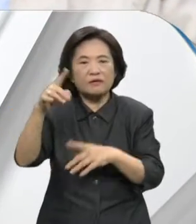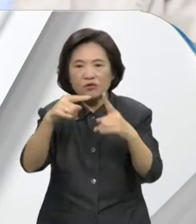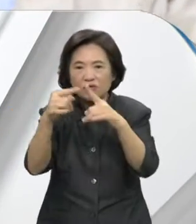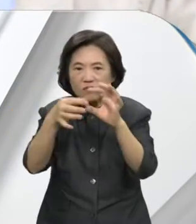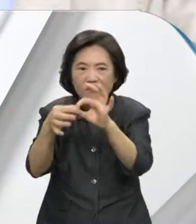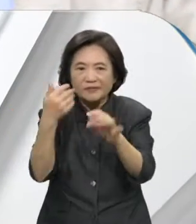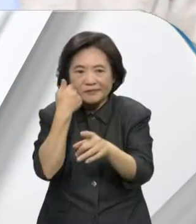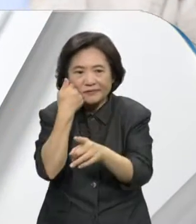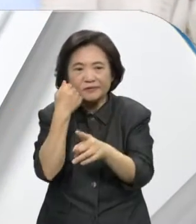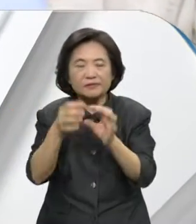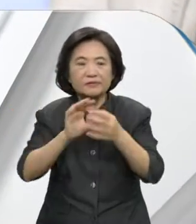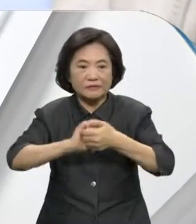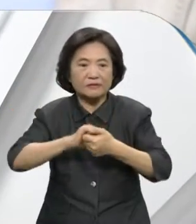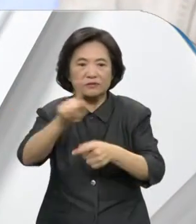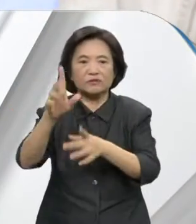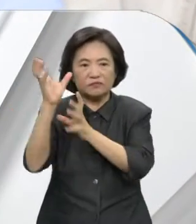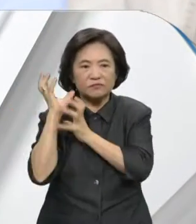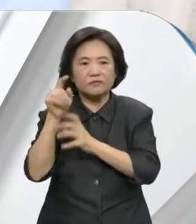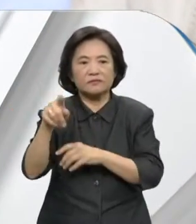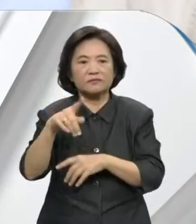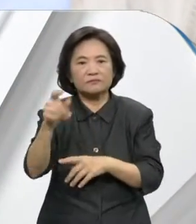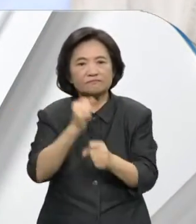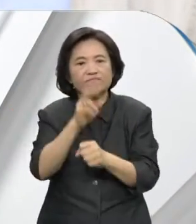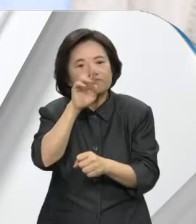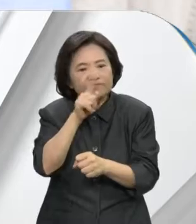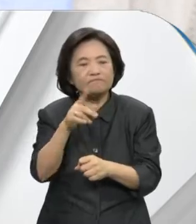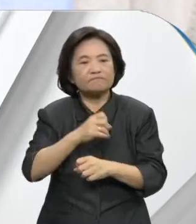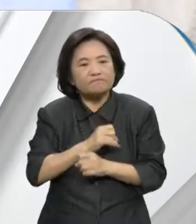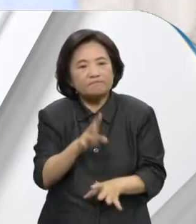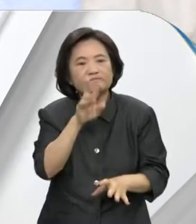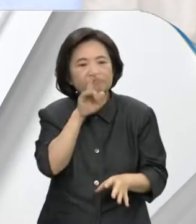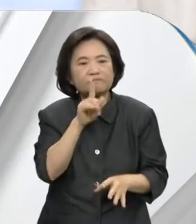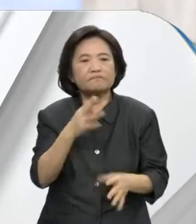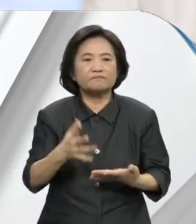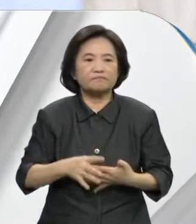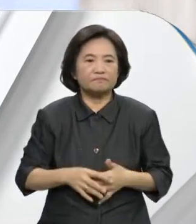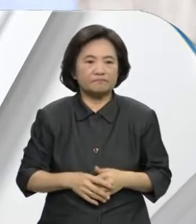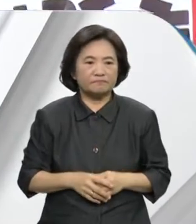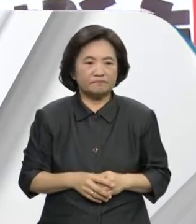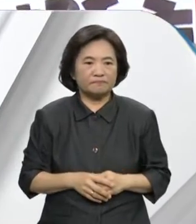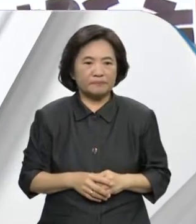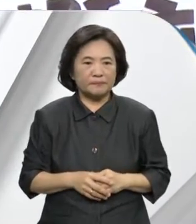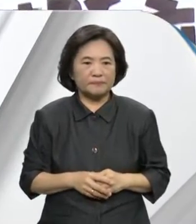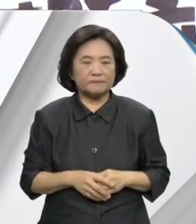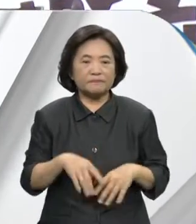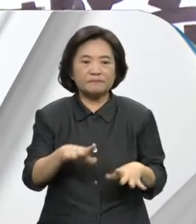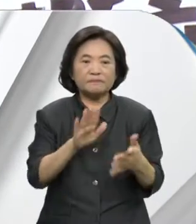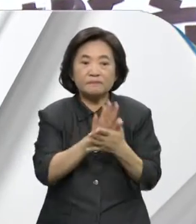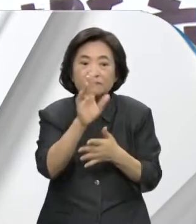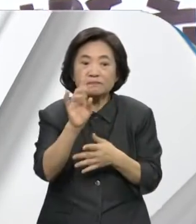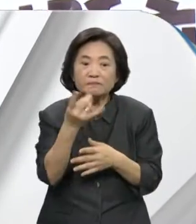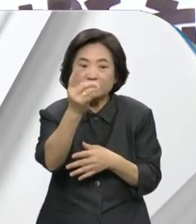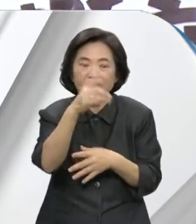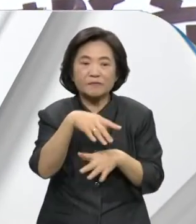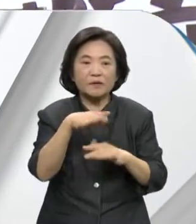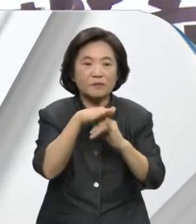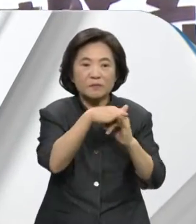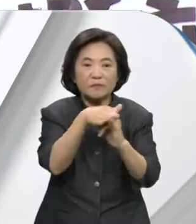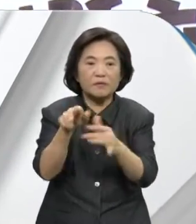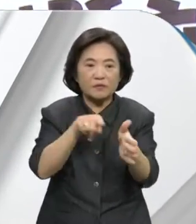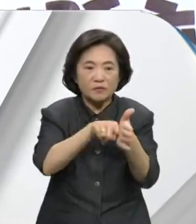人员，要求其负起行政怠惰及疏失之责。 而霍龙殡葬园区的这一